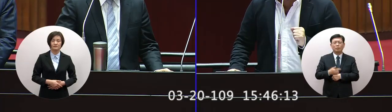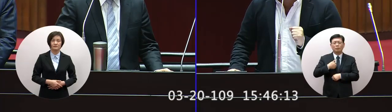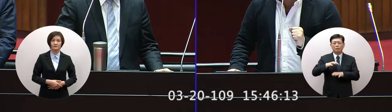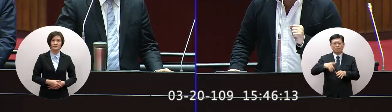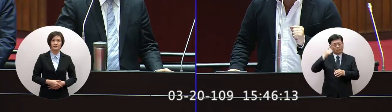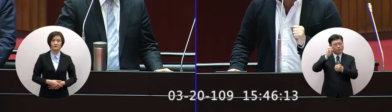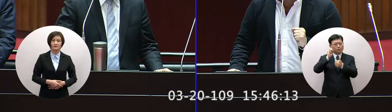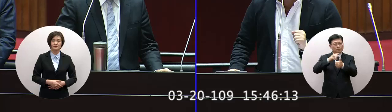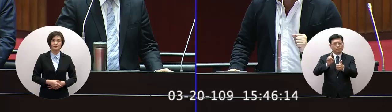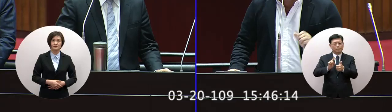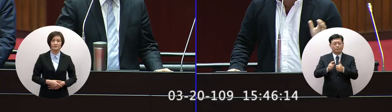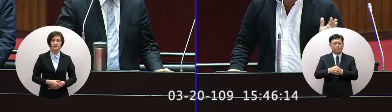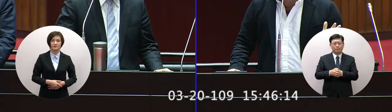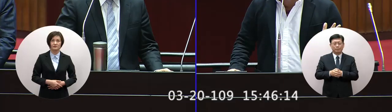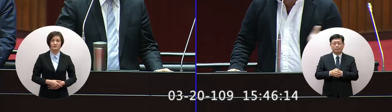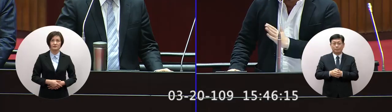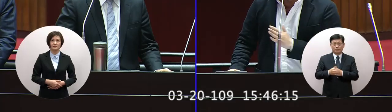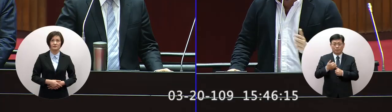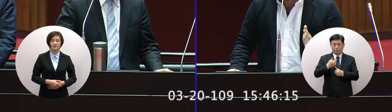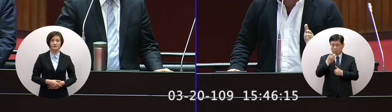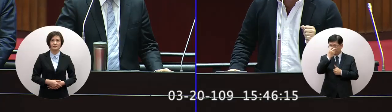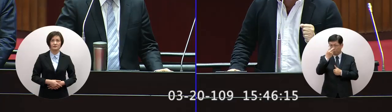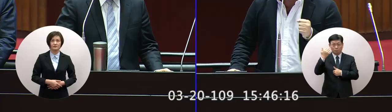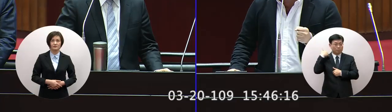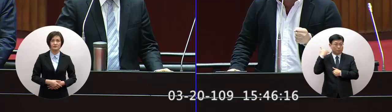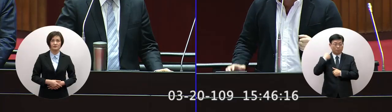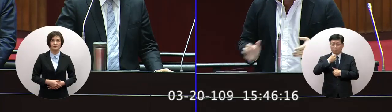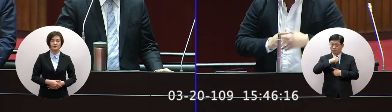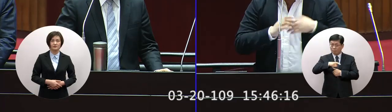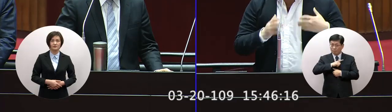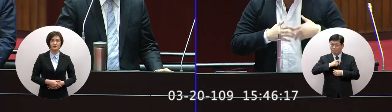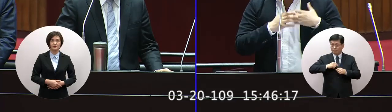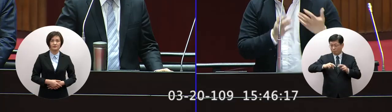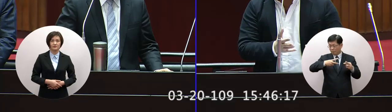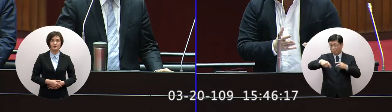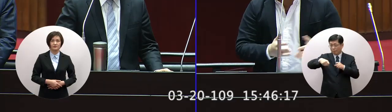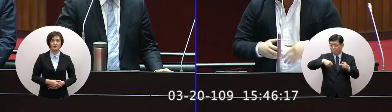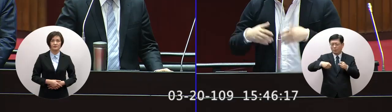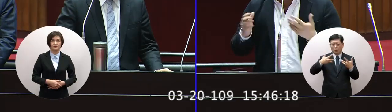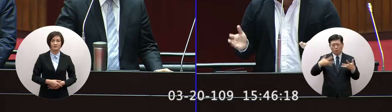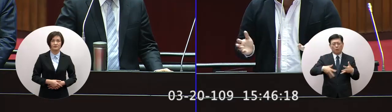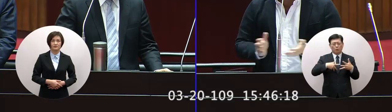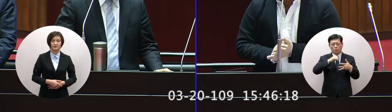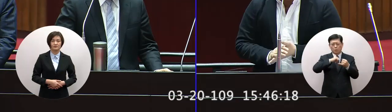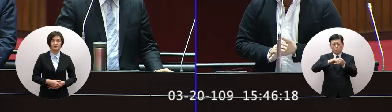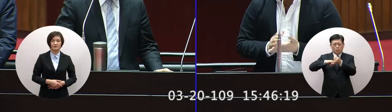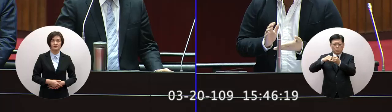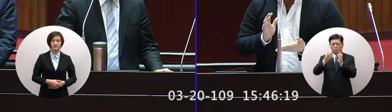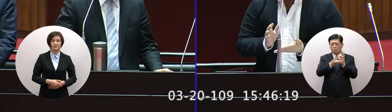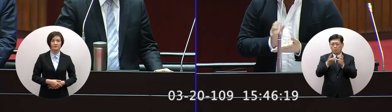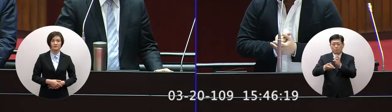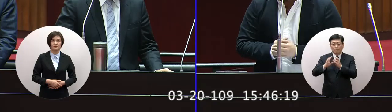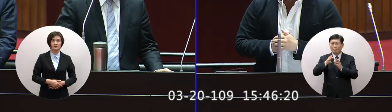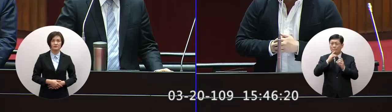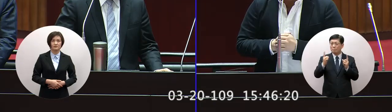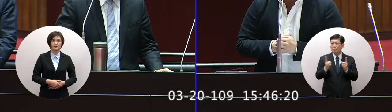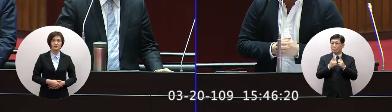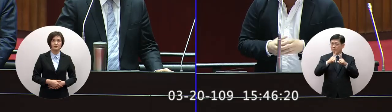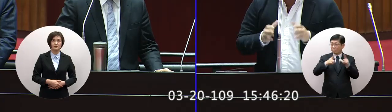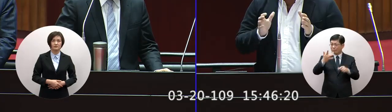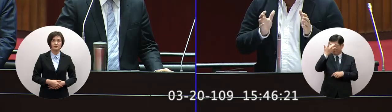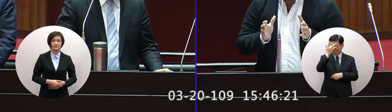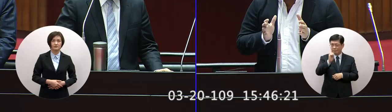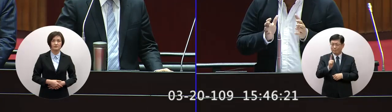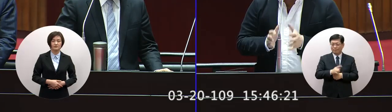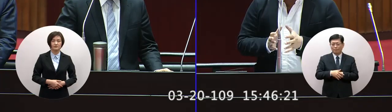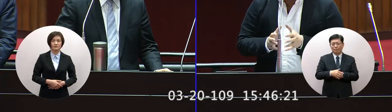边其实想要说的一个事情是说，我们观察过去台湾的这个调适政策，当我们定了很多的计划、很多的细节，可是我们遇到比较大的一个问题